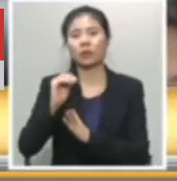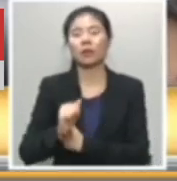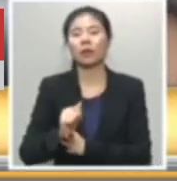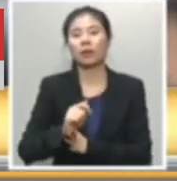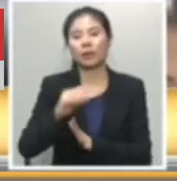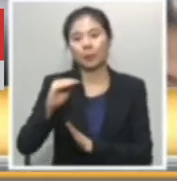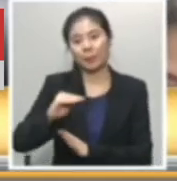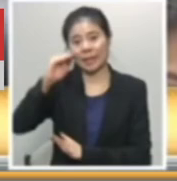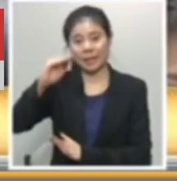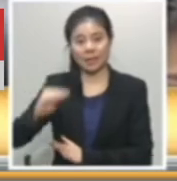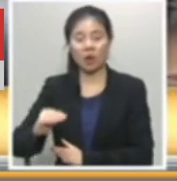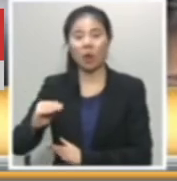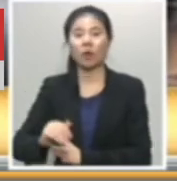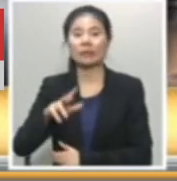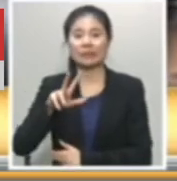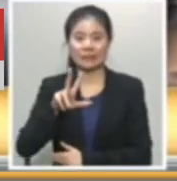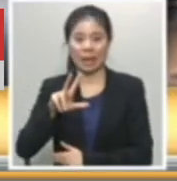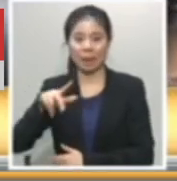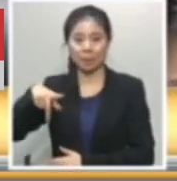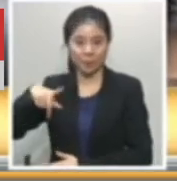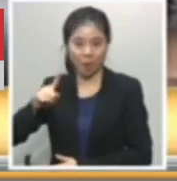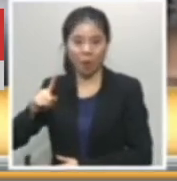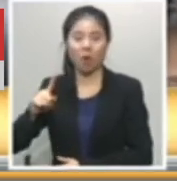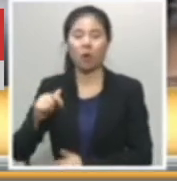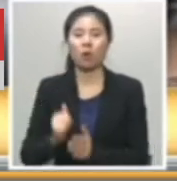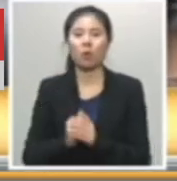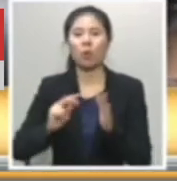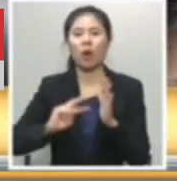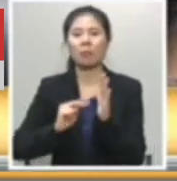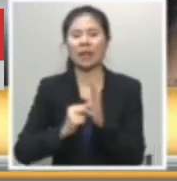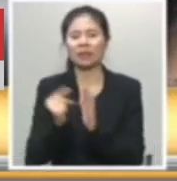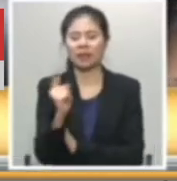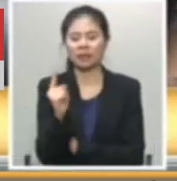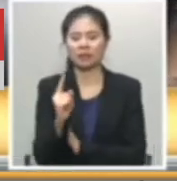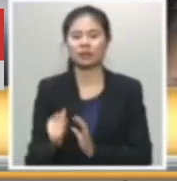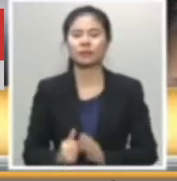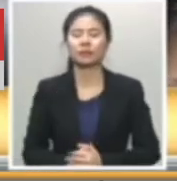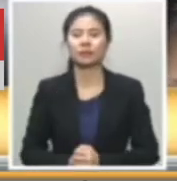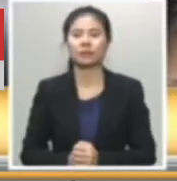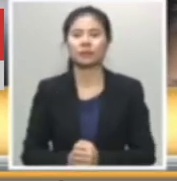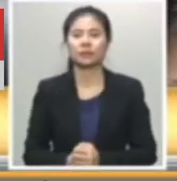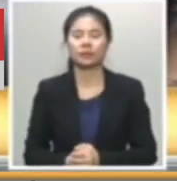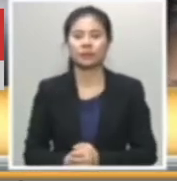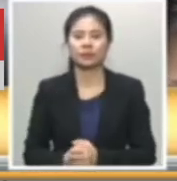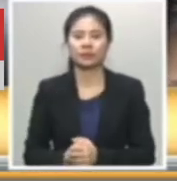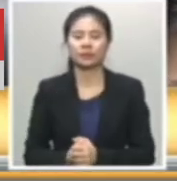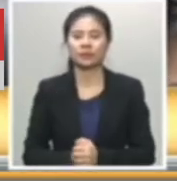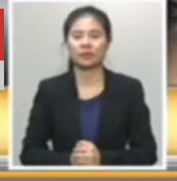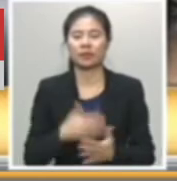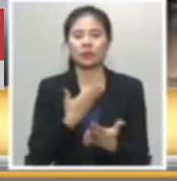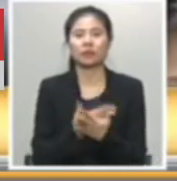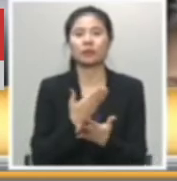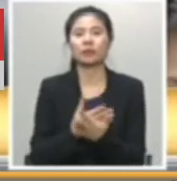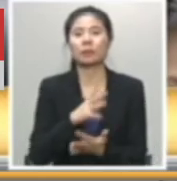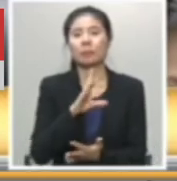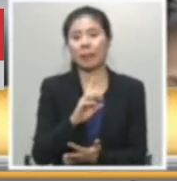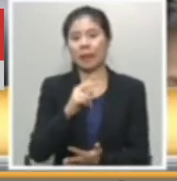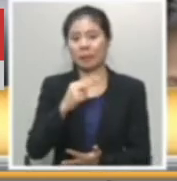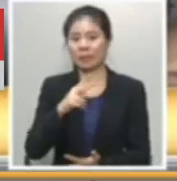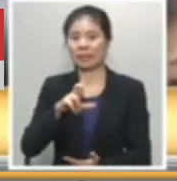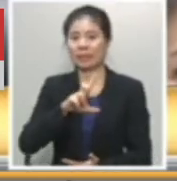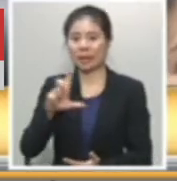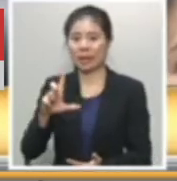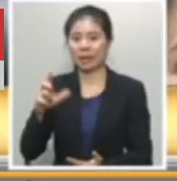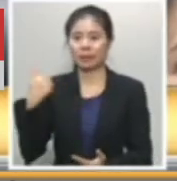ครับนะครับพี่น้อง3ปทั้งหมดเนี่ยเกือบ 80,000 ล้านบาทครับ